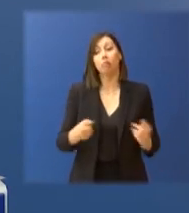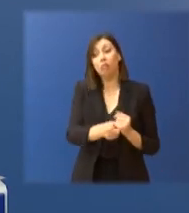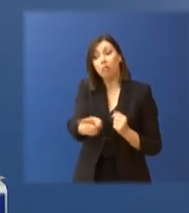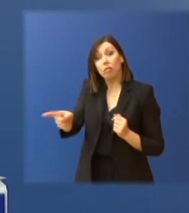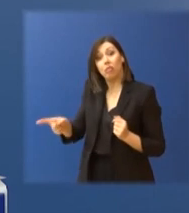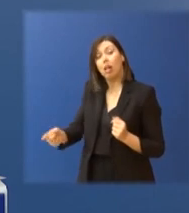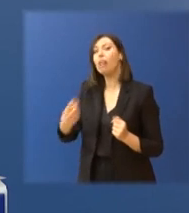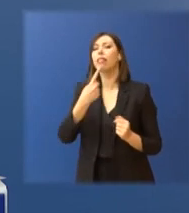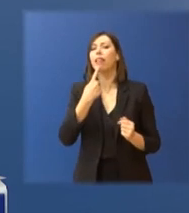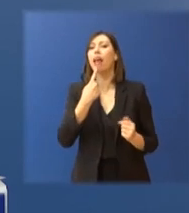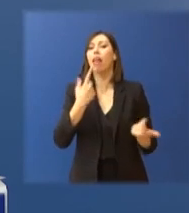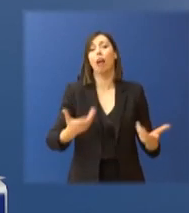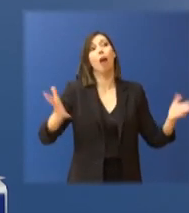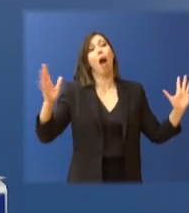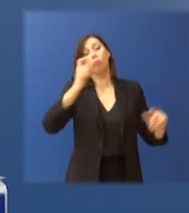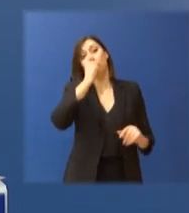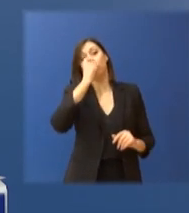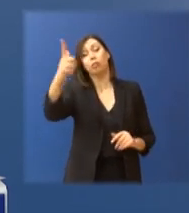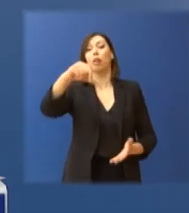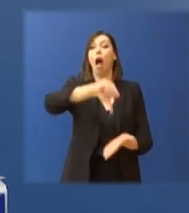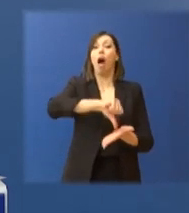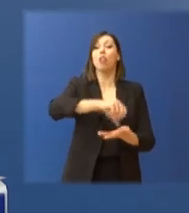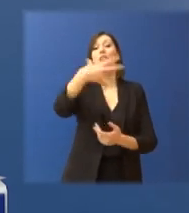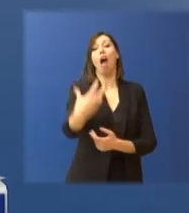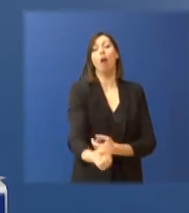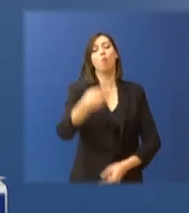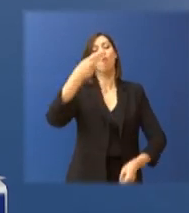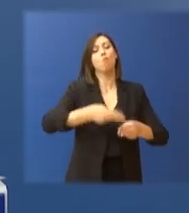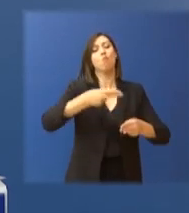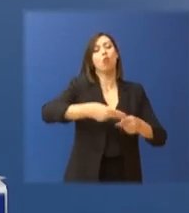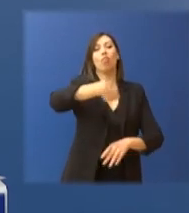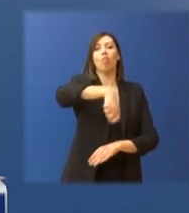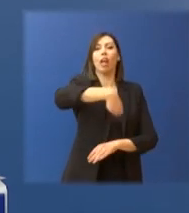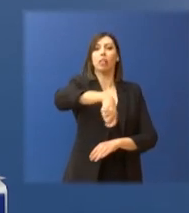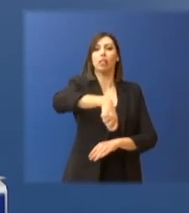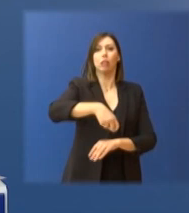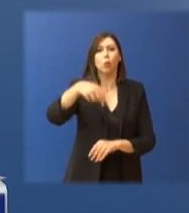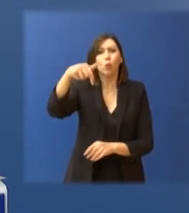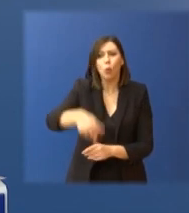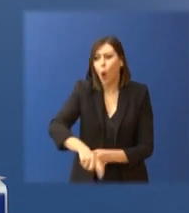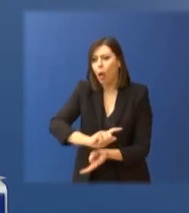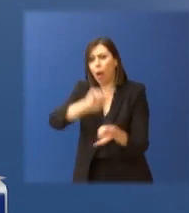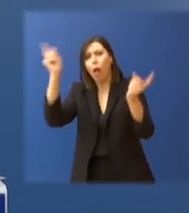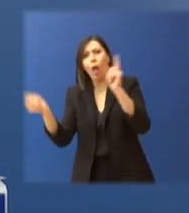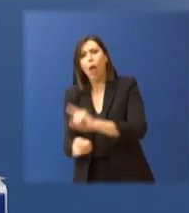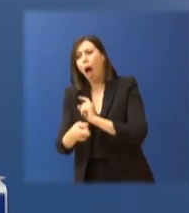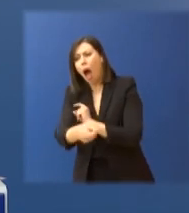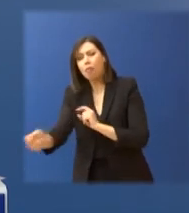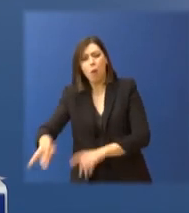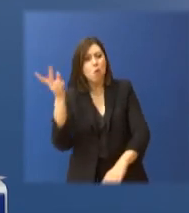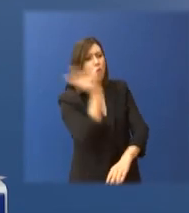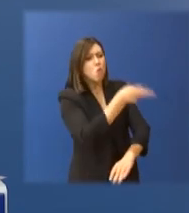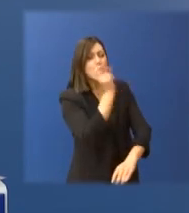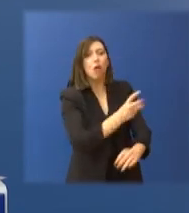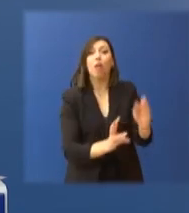υπάρχουν δικαστές εις τας Αθήνας, στρέφονται εναντίον της ομόφωνης απόφασης 13 ανώτατων